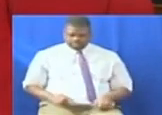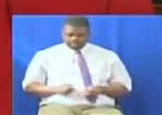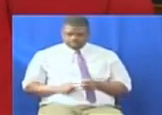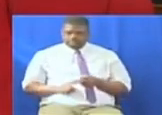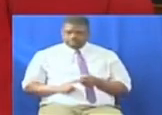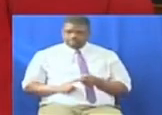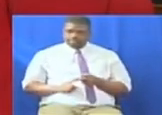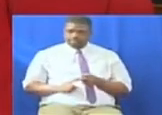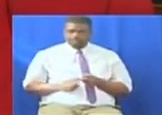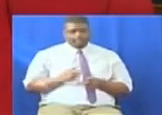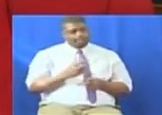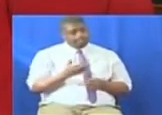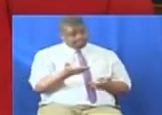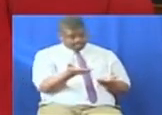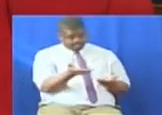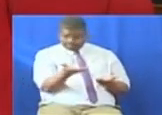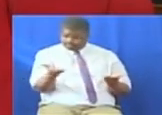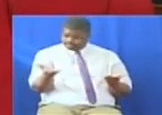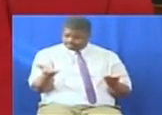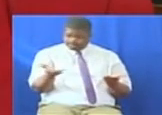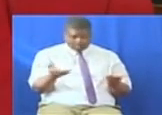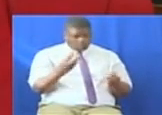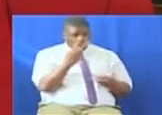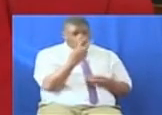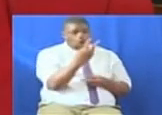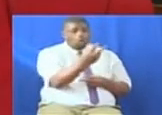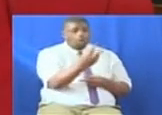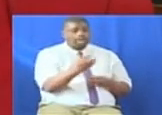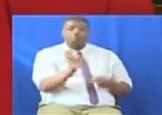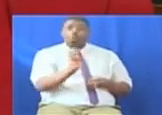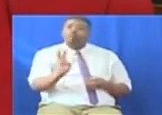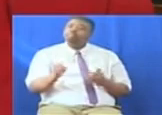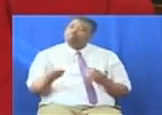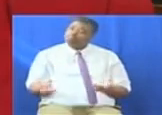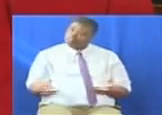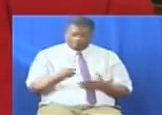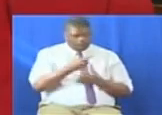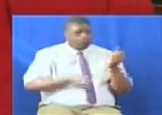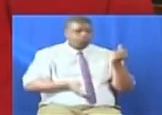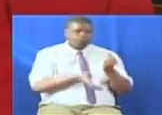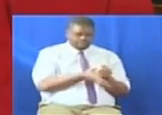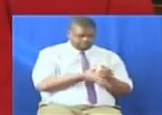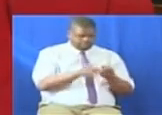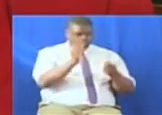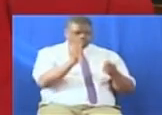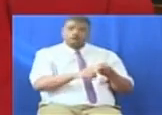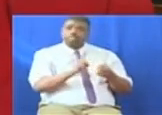aliona wapi? Rais Magufuli cha kwanza alidhibiti hofu.